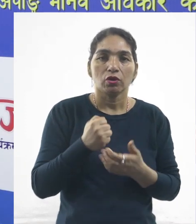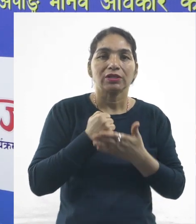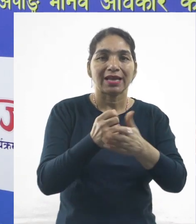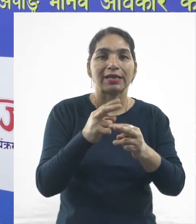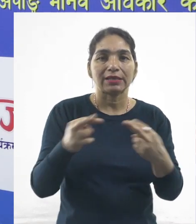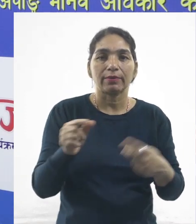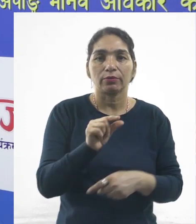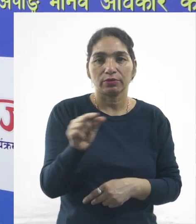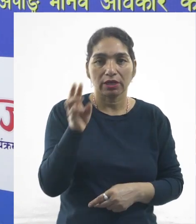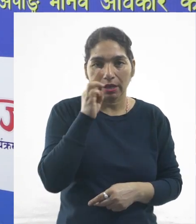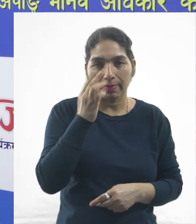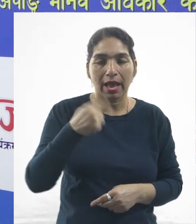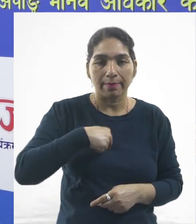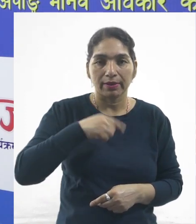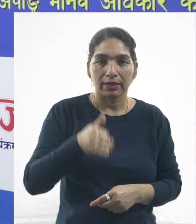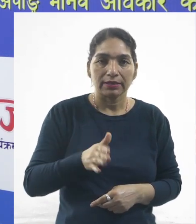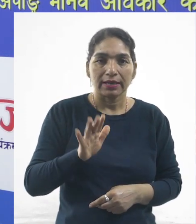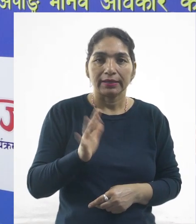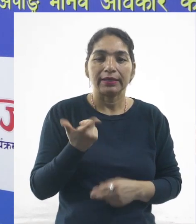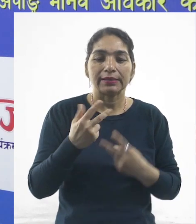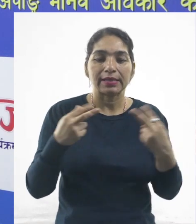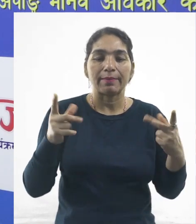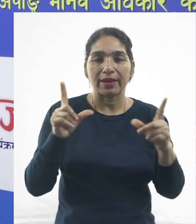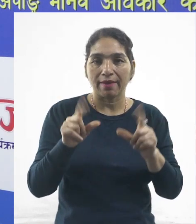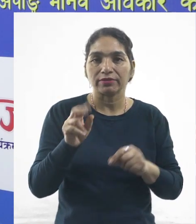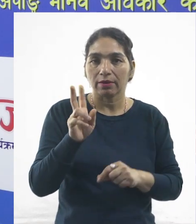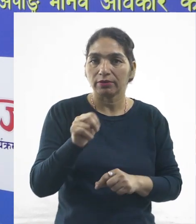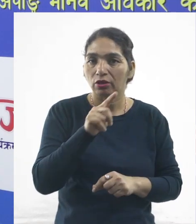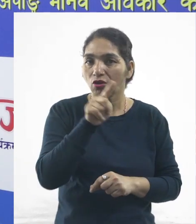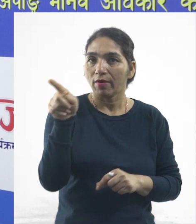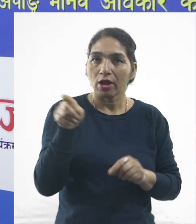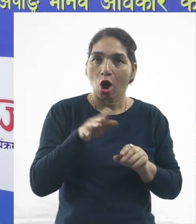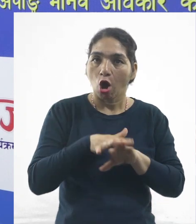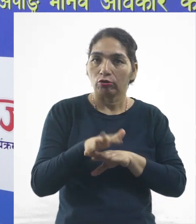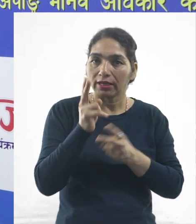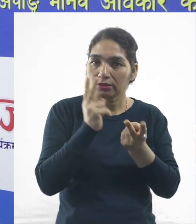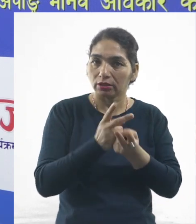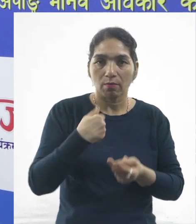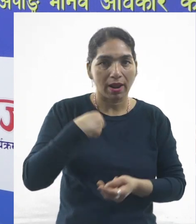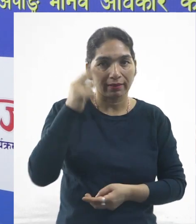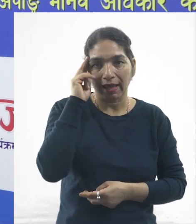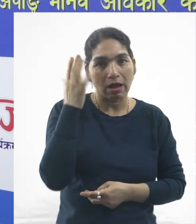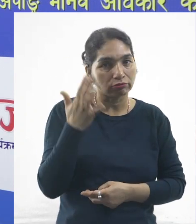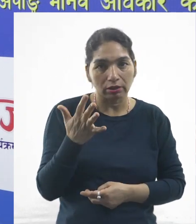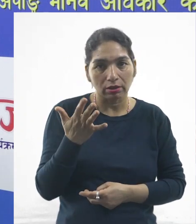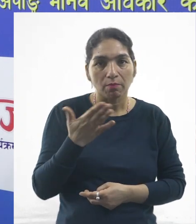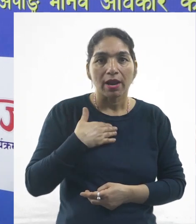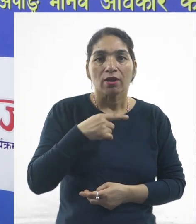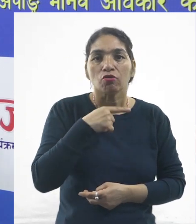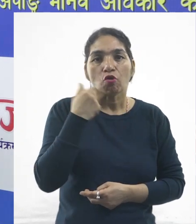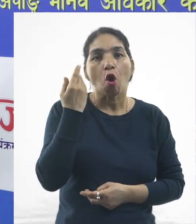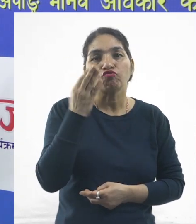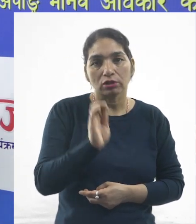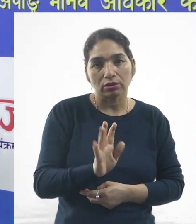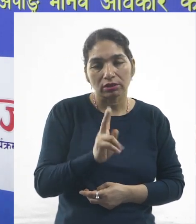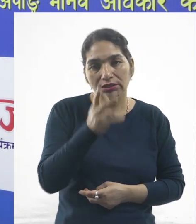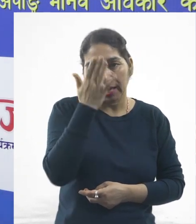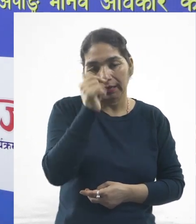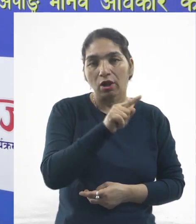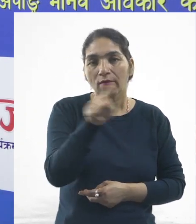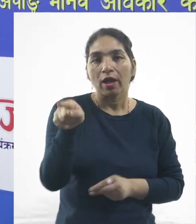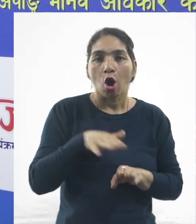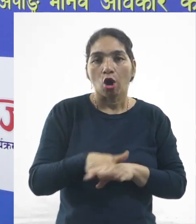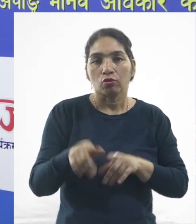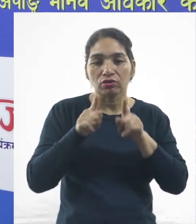जस्तो भने हामीलाई चाहिँ के सामान चाहिन्छ भने तपाईँलाई चाहिँ थाहा मलाई नहुनसक्छ नि होइन मलाई त नहुनसक्छ नि अनि त्यो भएपछि त हजुरहरूसँगै